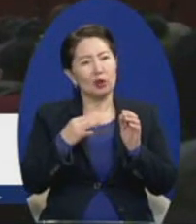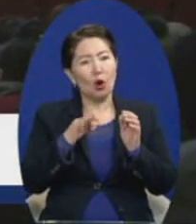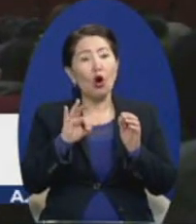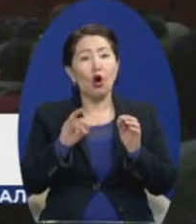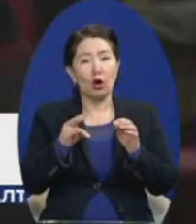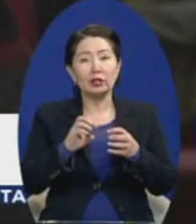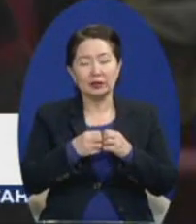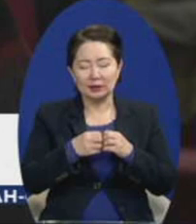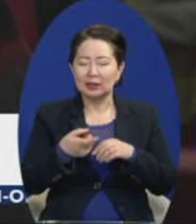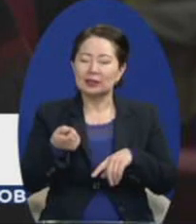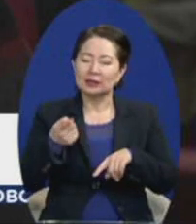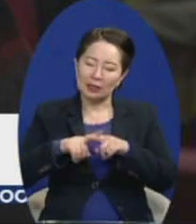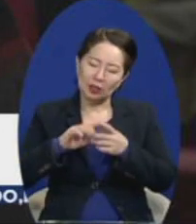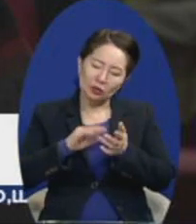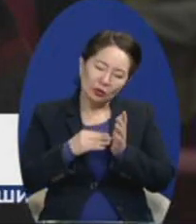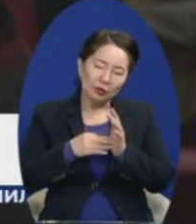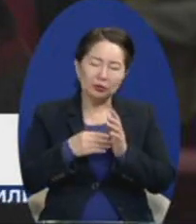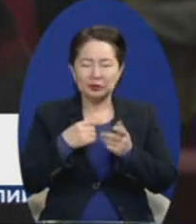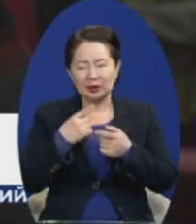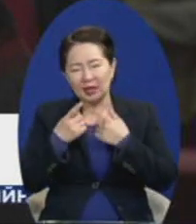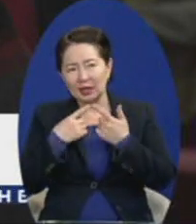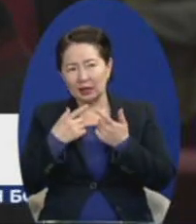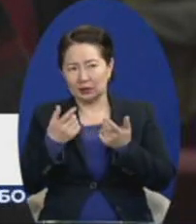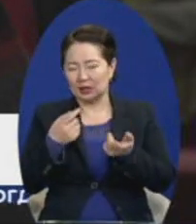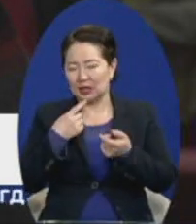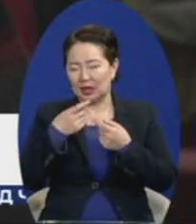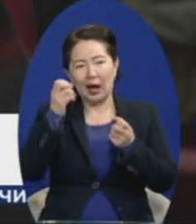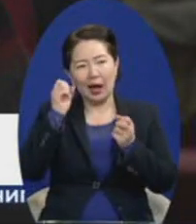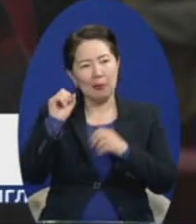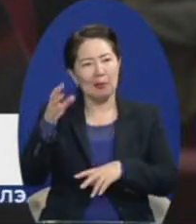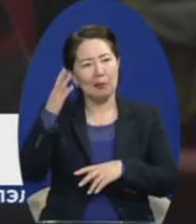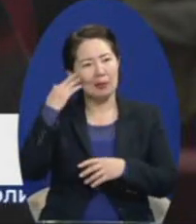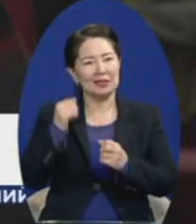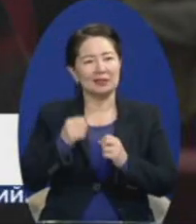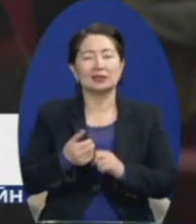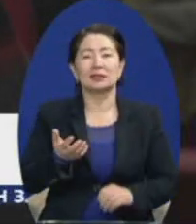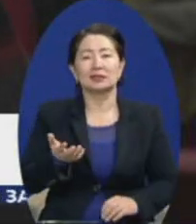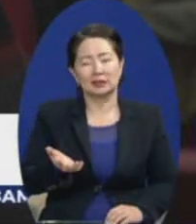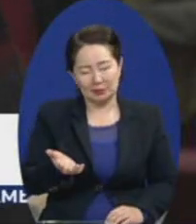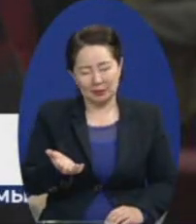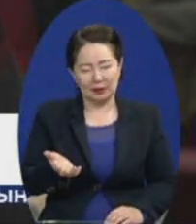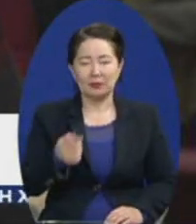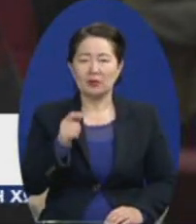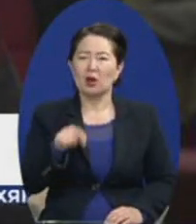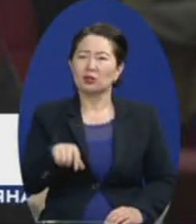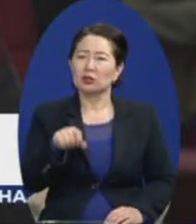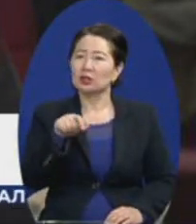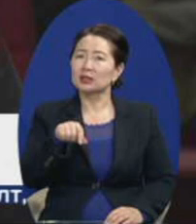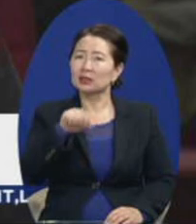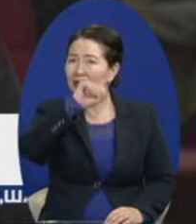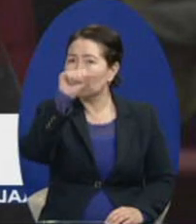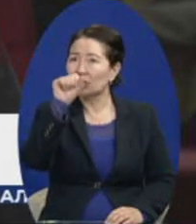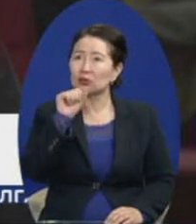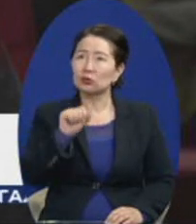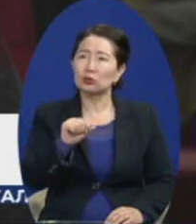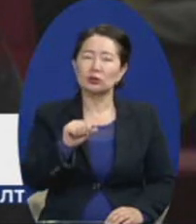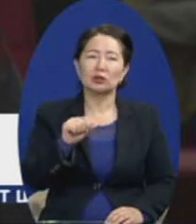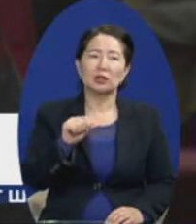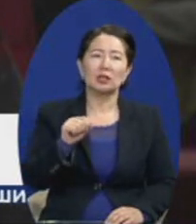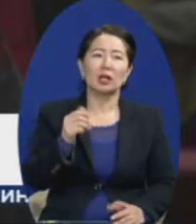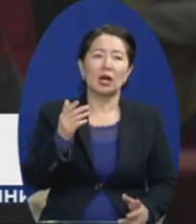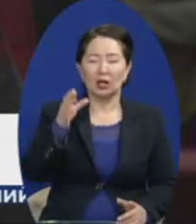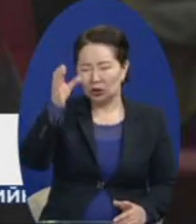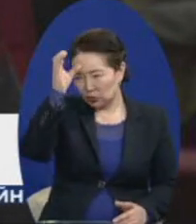яриа. Дөнгөж нэг суул тавиад хайсан одоо ингэ мартагдсан. Одоо энэ асуудал чинь Түркээс